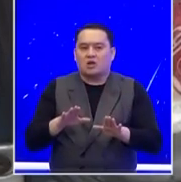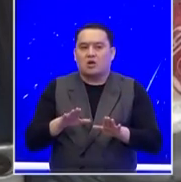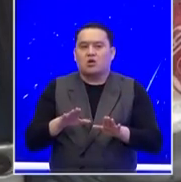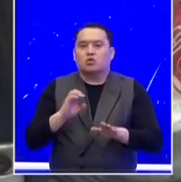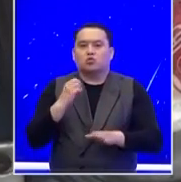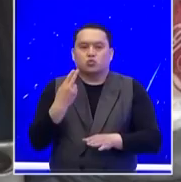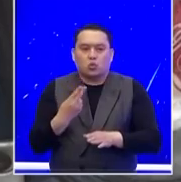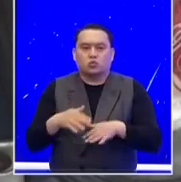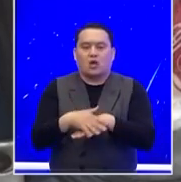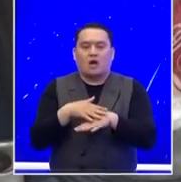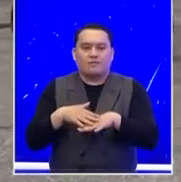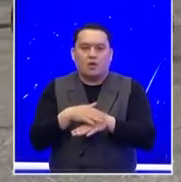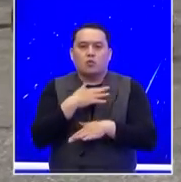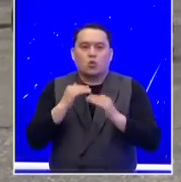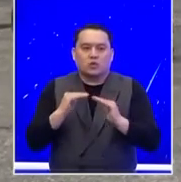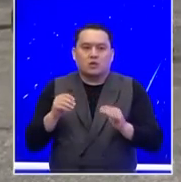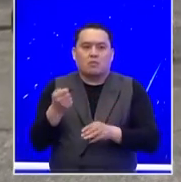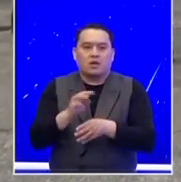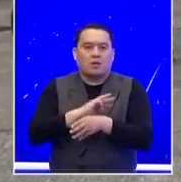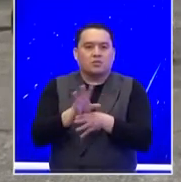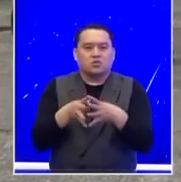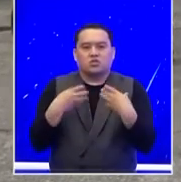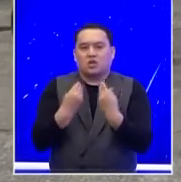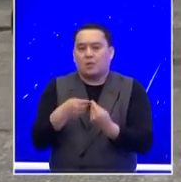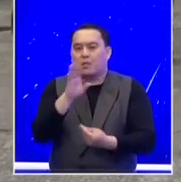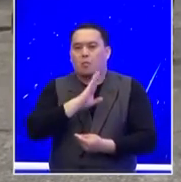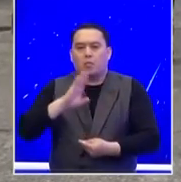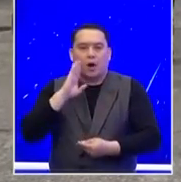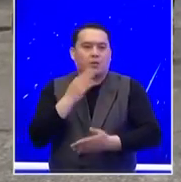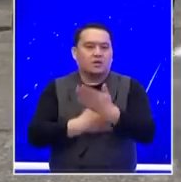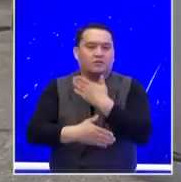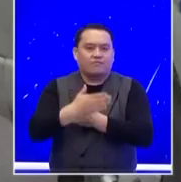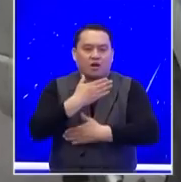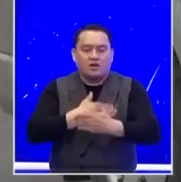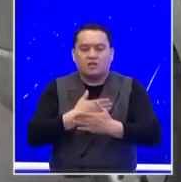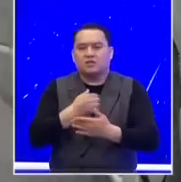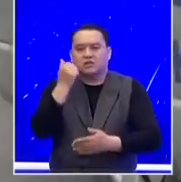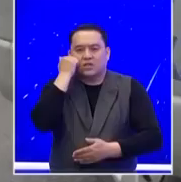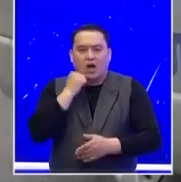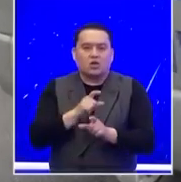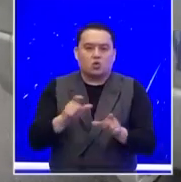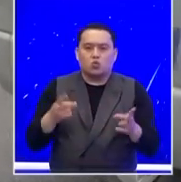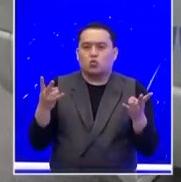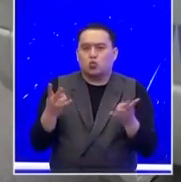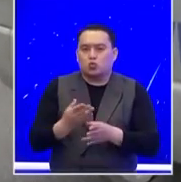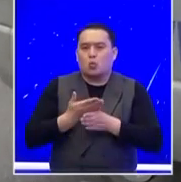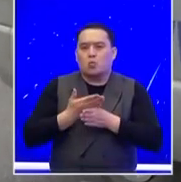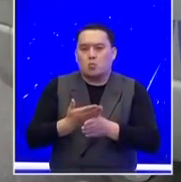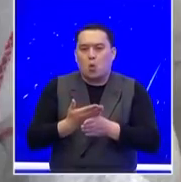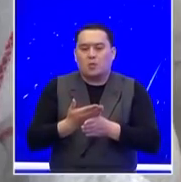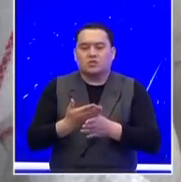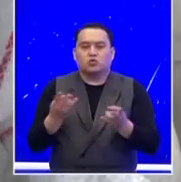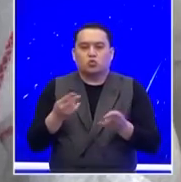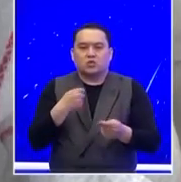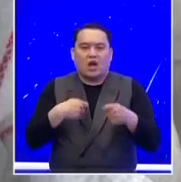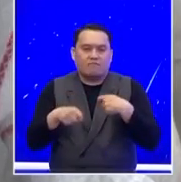категории социально уязвимых. Многодетные, малообеспеченные, одинокие мамы, инвалиды и люди преклонного возраста. Самая необходимая помощь для них в эти дни –